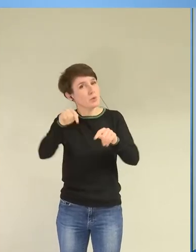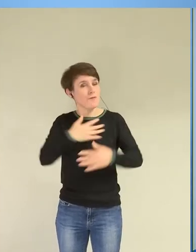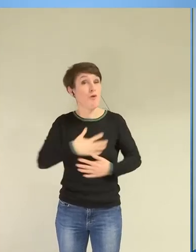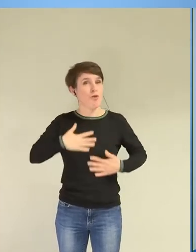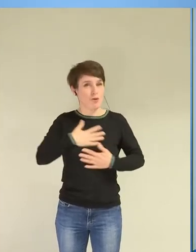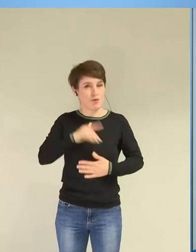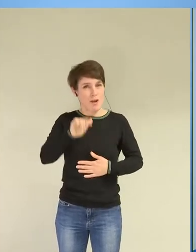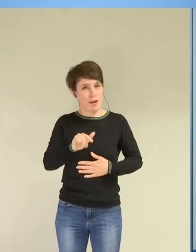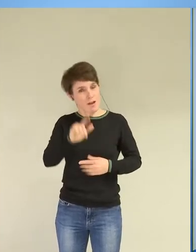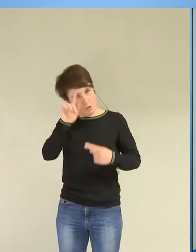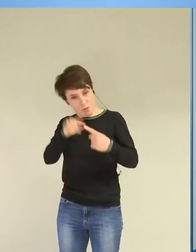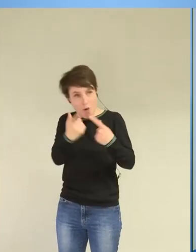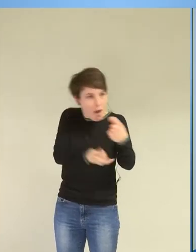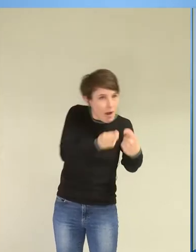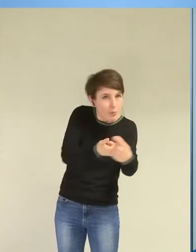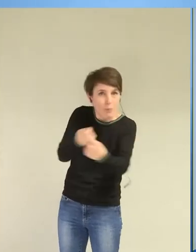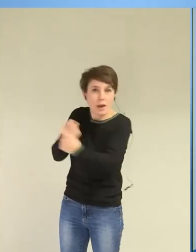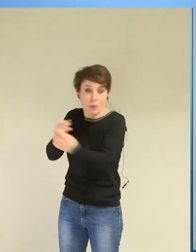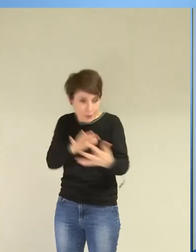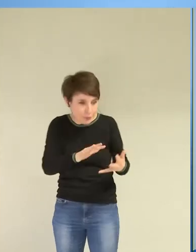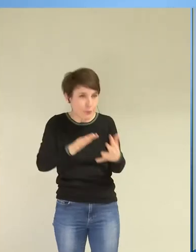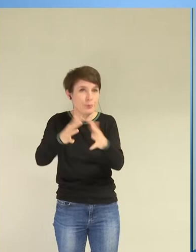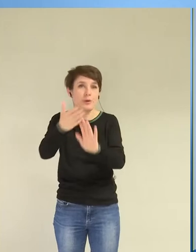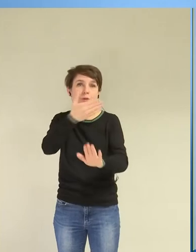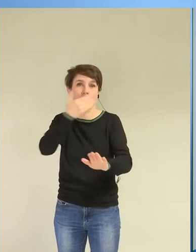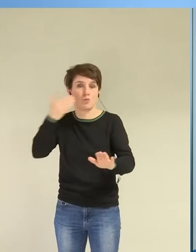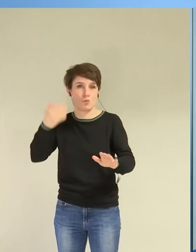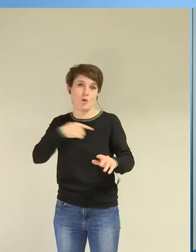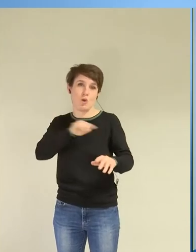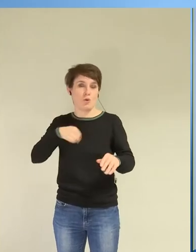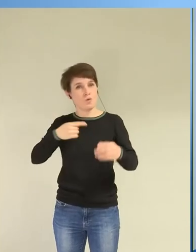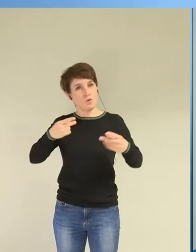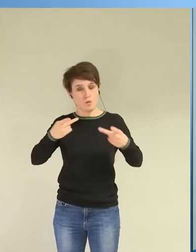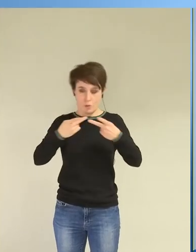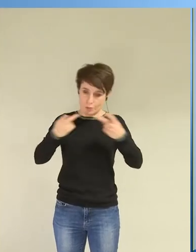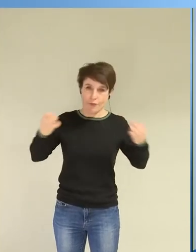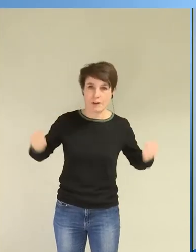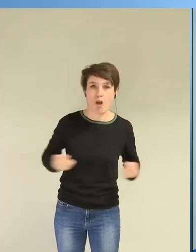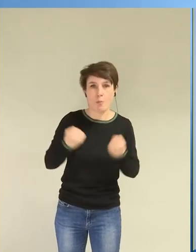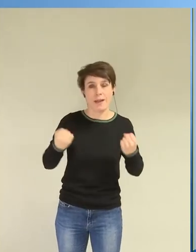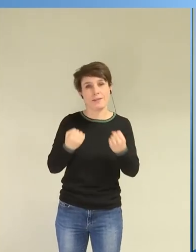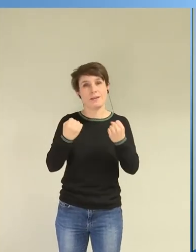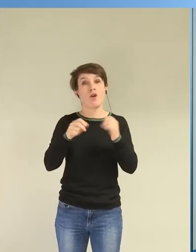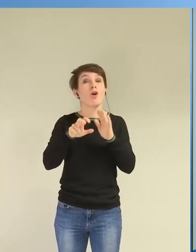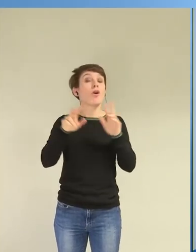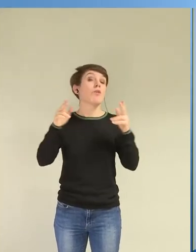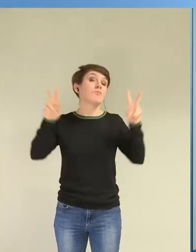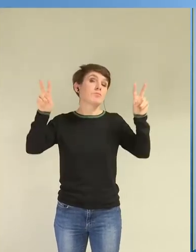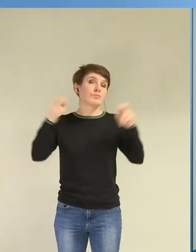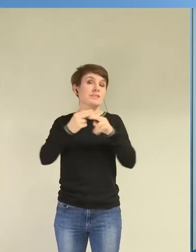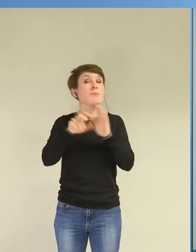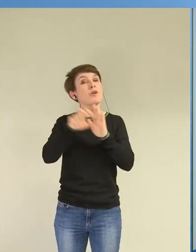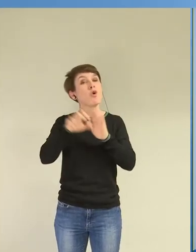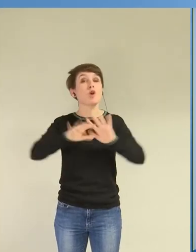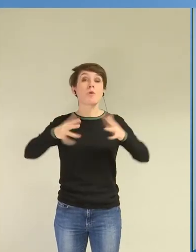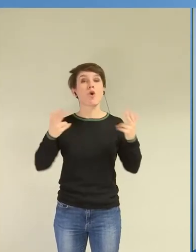permettra de répondre sereinement à la question que nous posons avec cette campagne grenoble comment ça va en ce moment